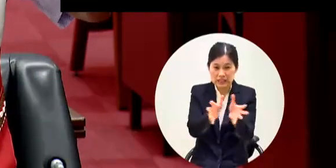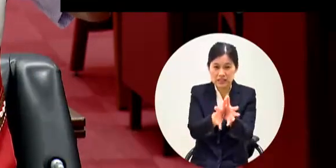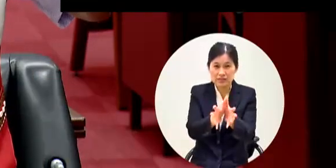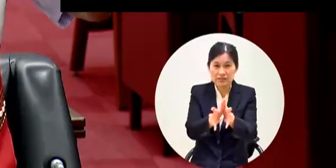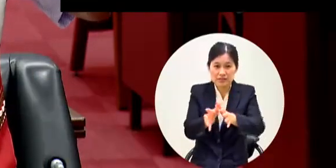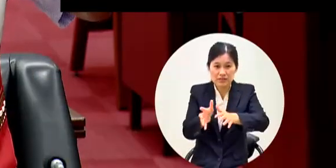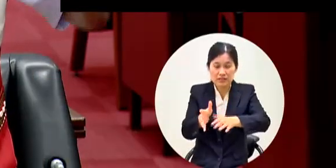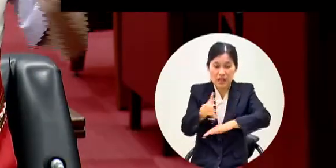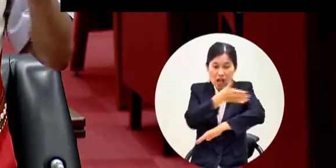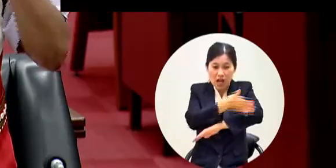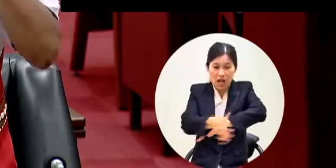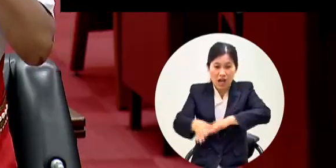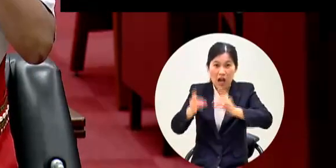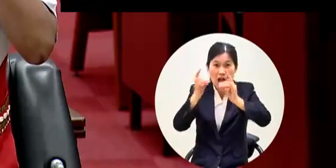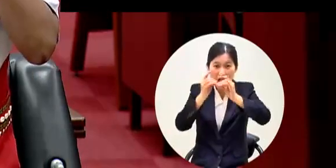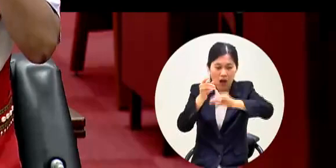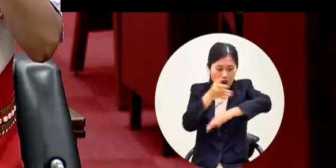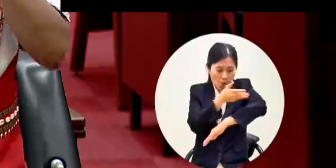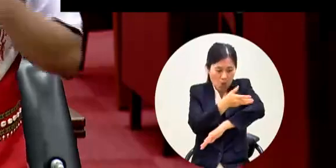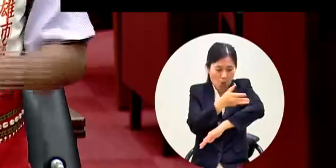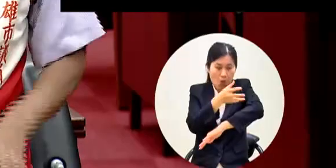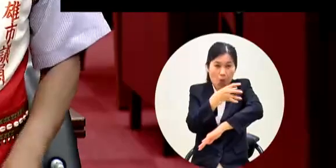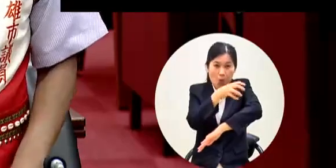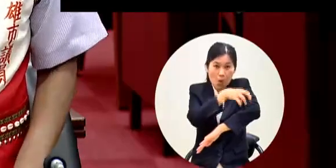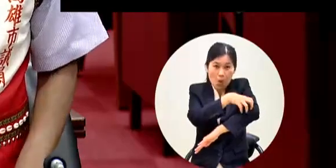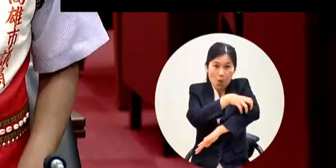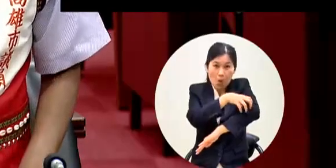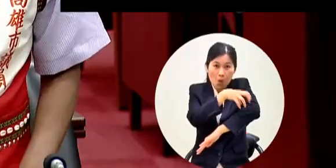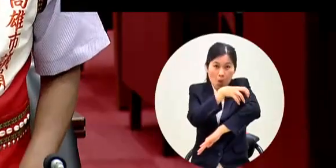局长别好特意